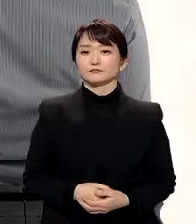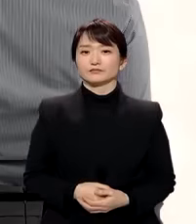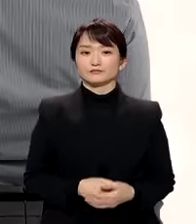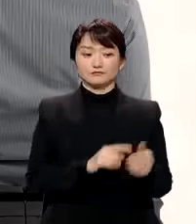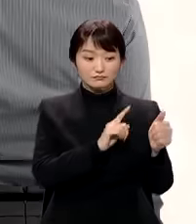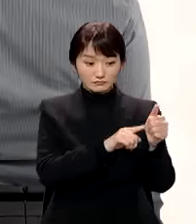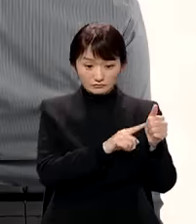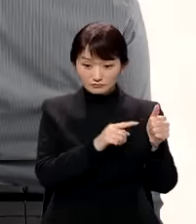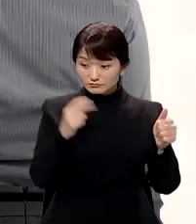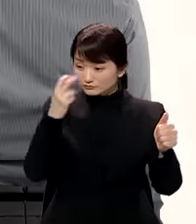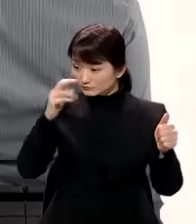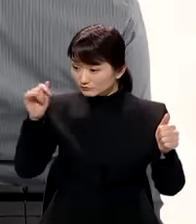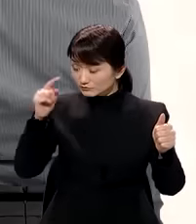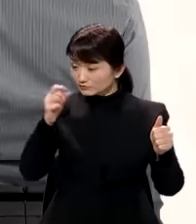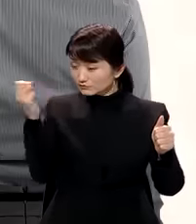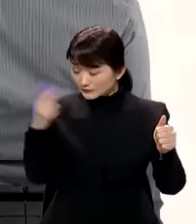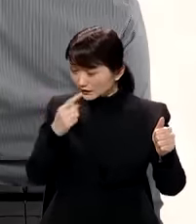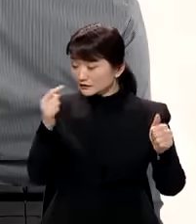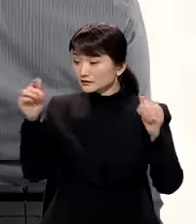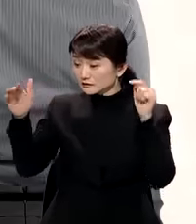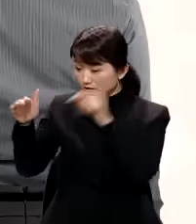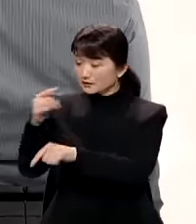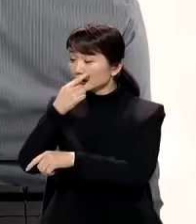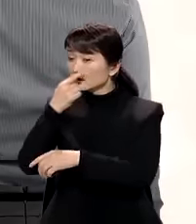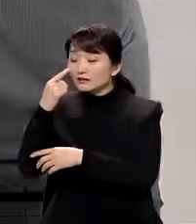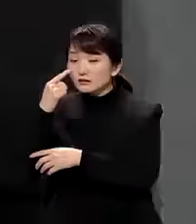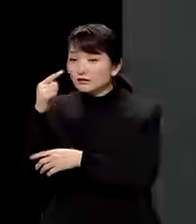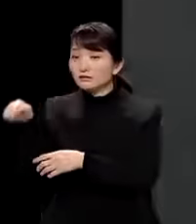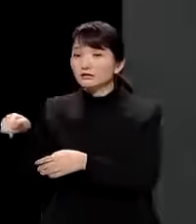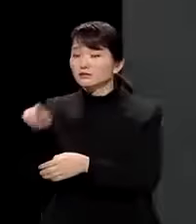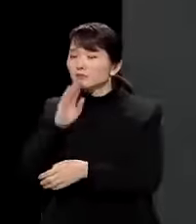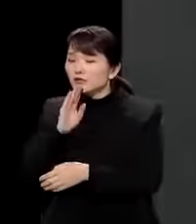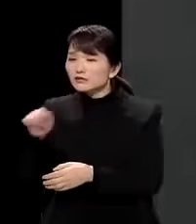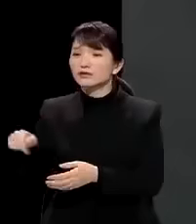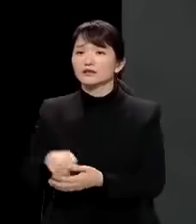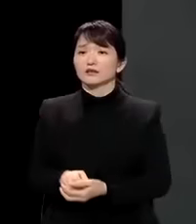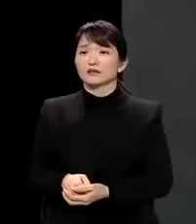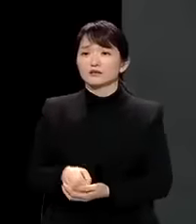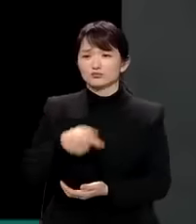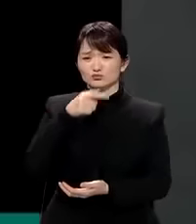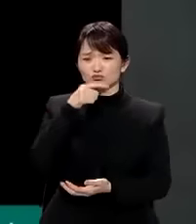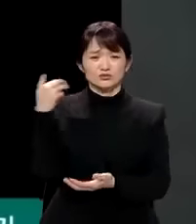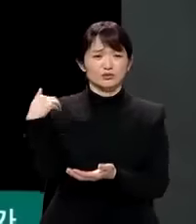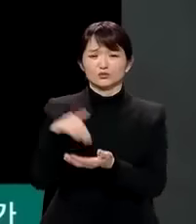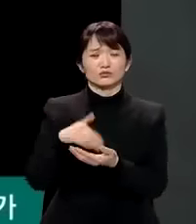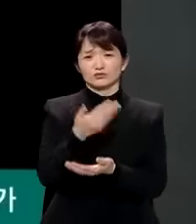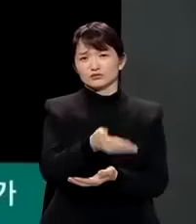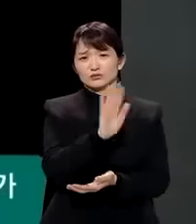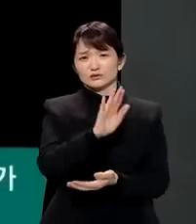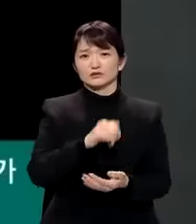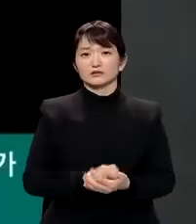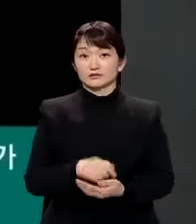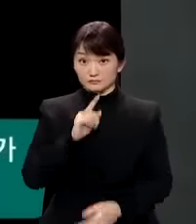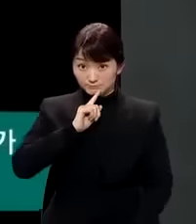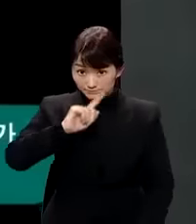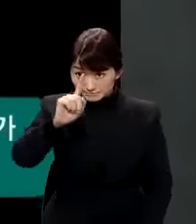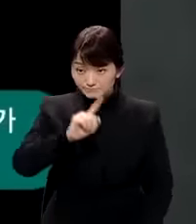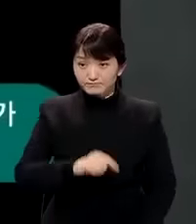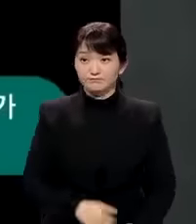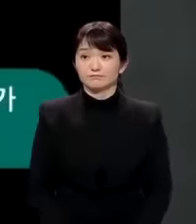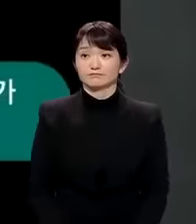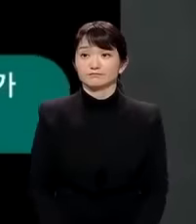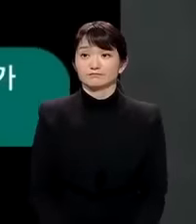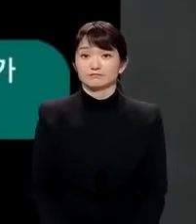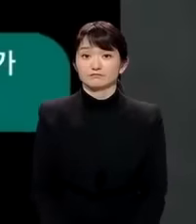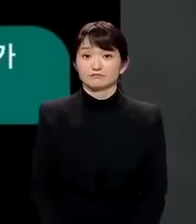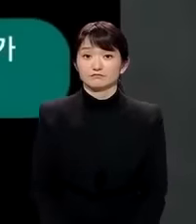확인을 했대요 맞대요 그리고 생수 안 갔다 났대요 끝까지 신고해야죠 예 뭐 자꾸